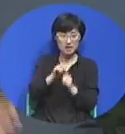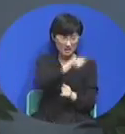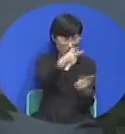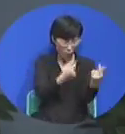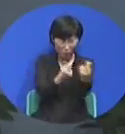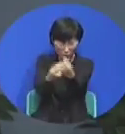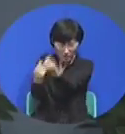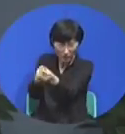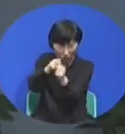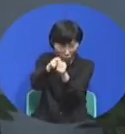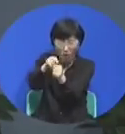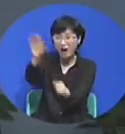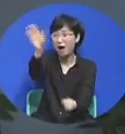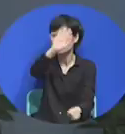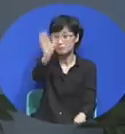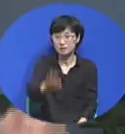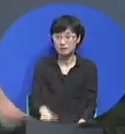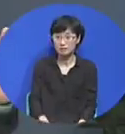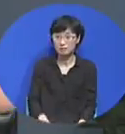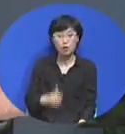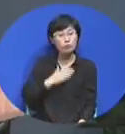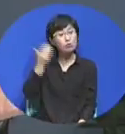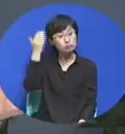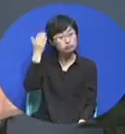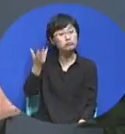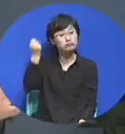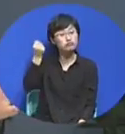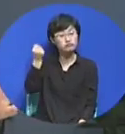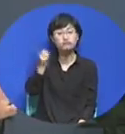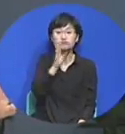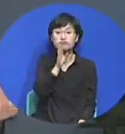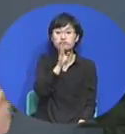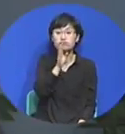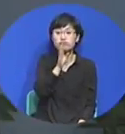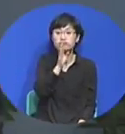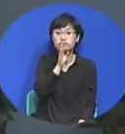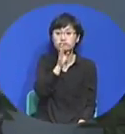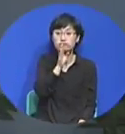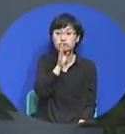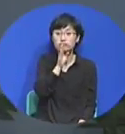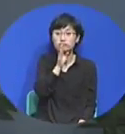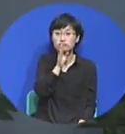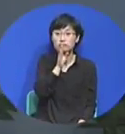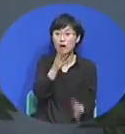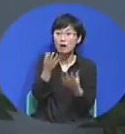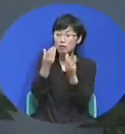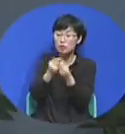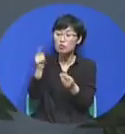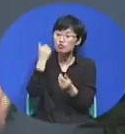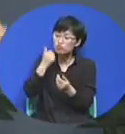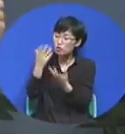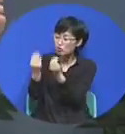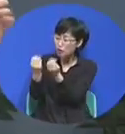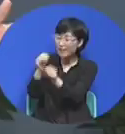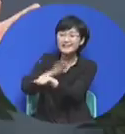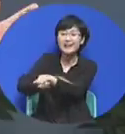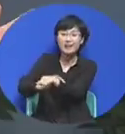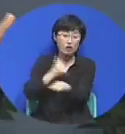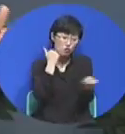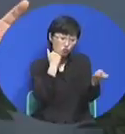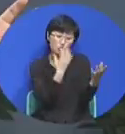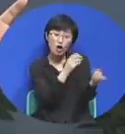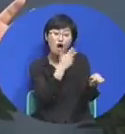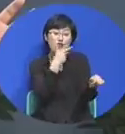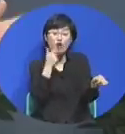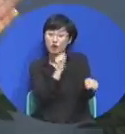that everybody needs to become a scientist. 그게 상대적 지식입니다. It's relative knowledge. 어떤 사람은 수학을 잘하고 어떤 사람은 영어를 잘하고